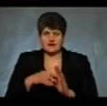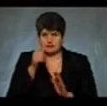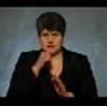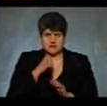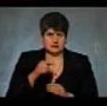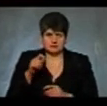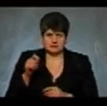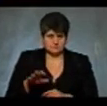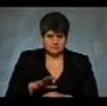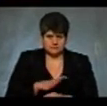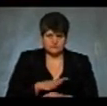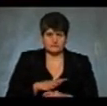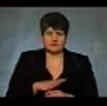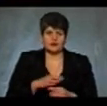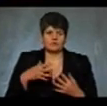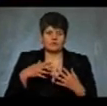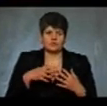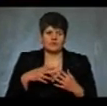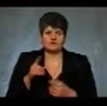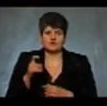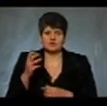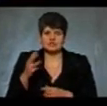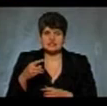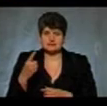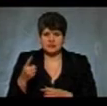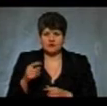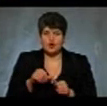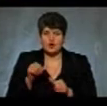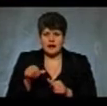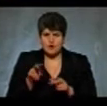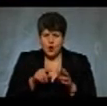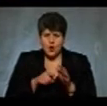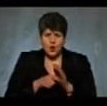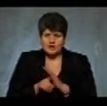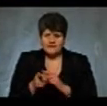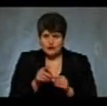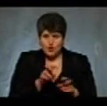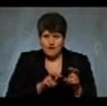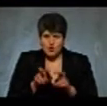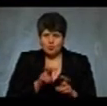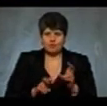фронті, воював в 131-му окремому розвідувальному батальйоні.